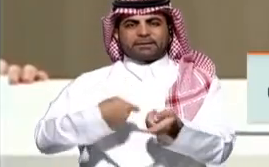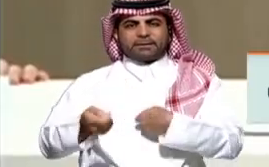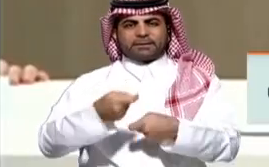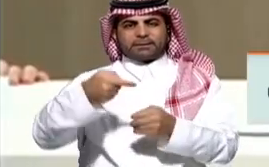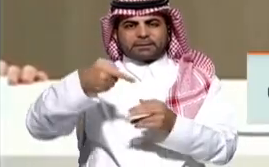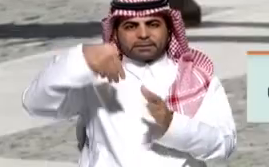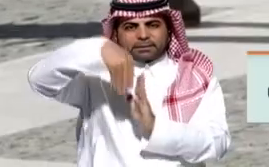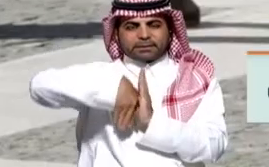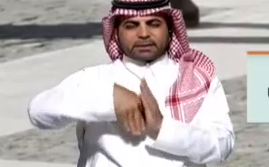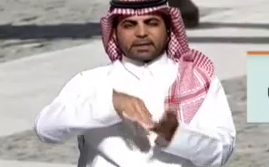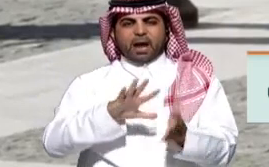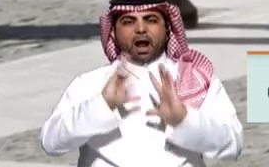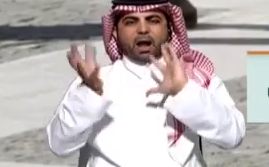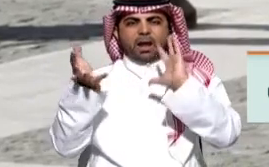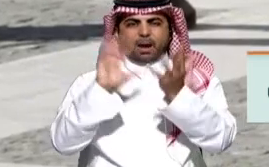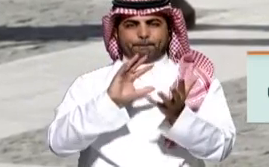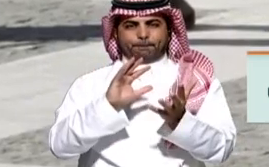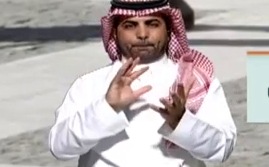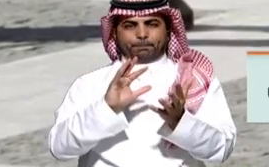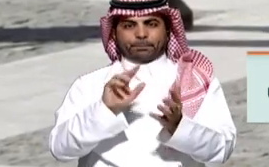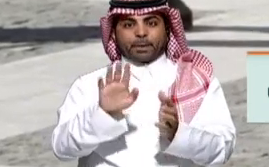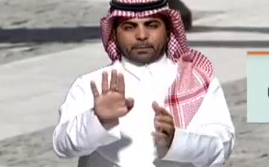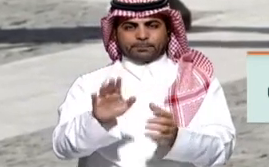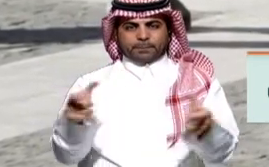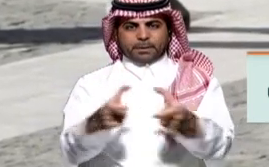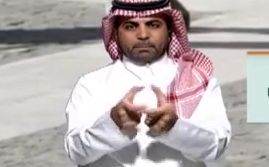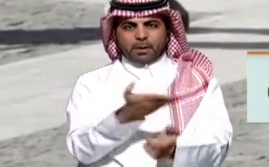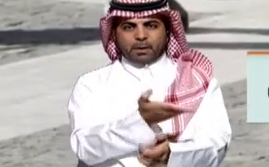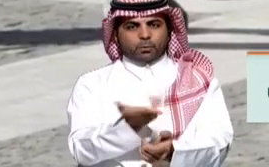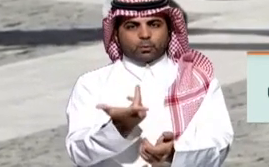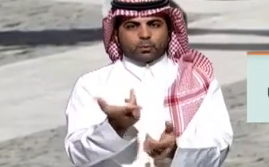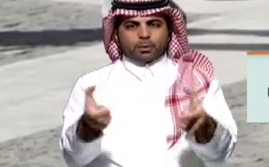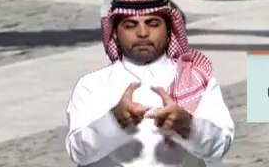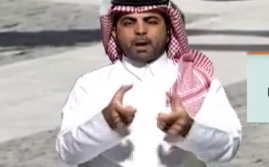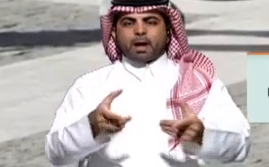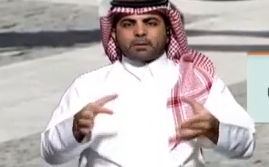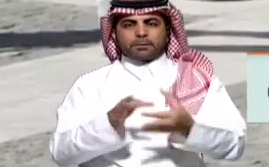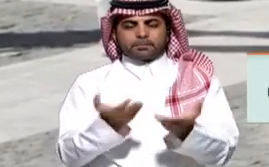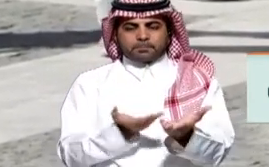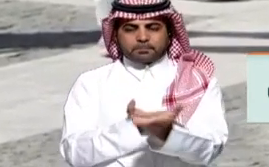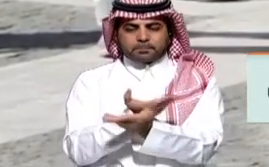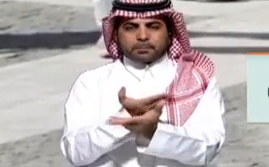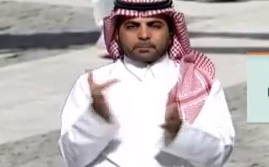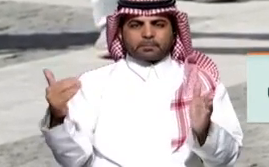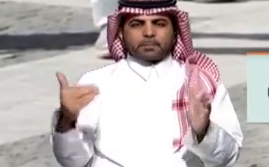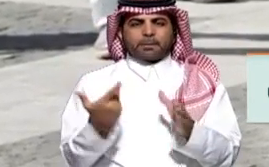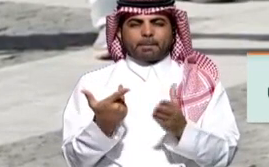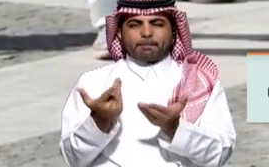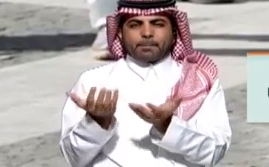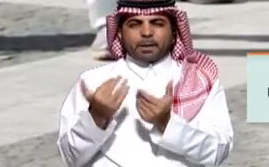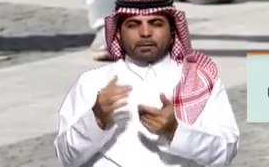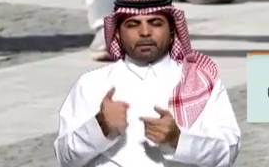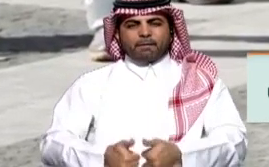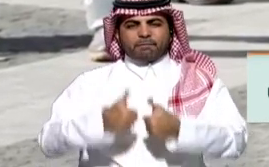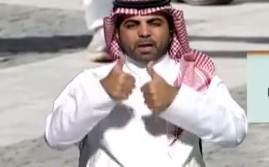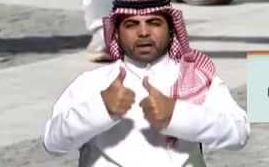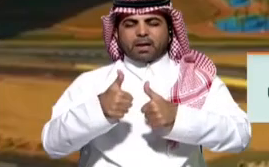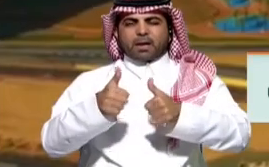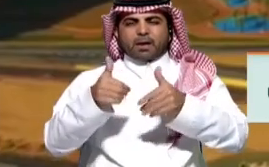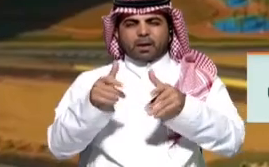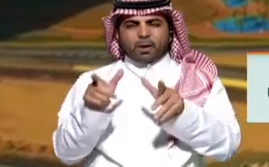العالم. القمة ستساهم كذلك في تحديد المتطلبات وإجراءات الاستجابة اللازمة وفقا